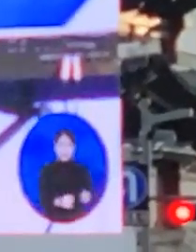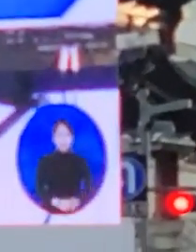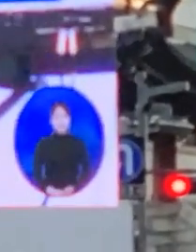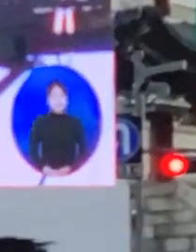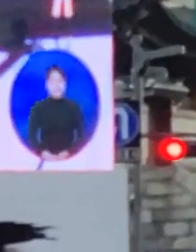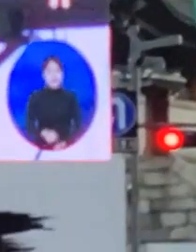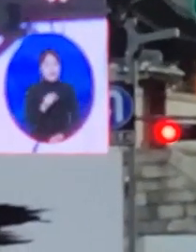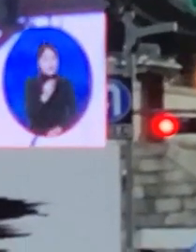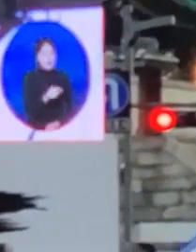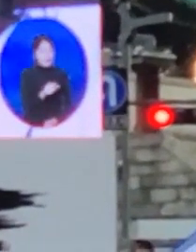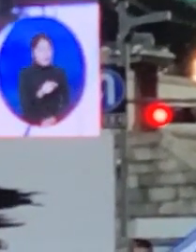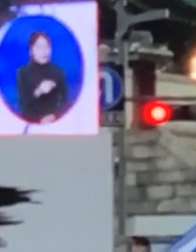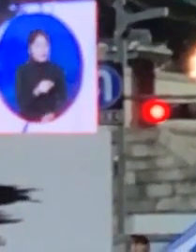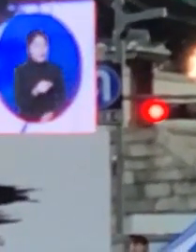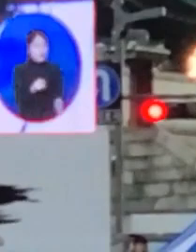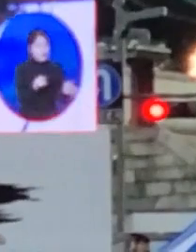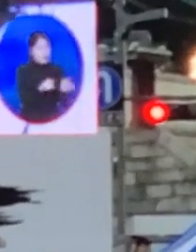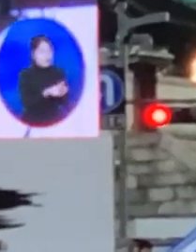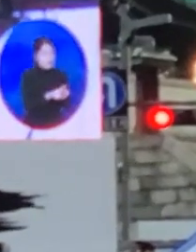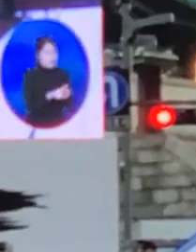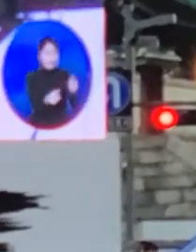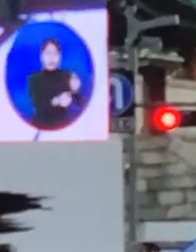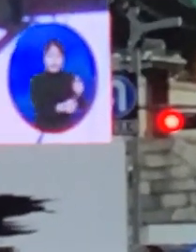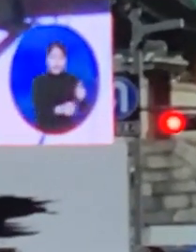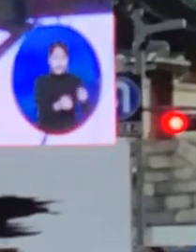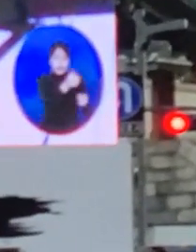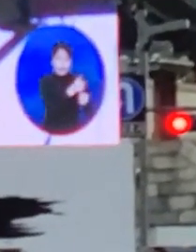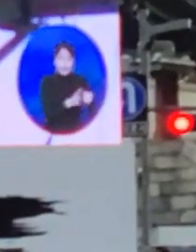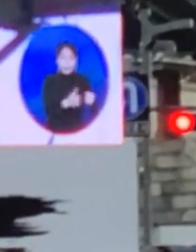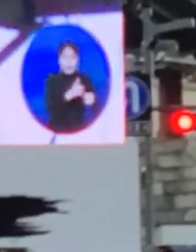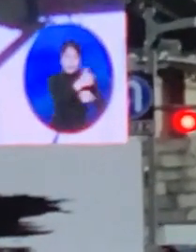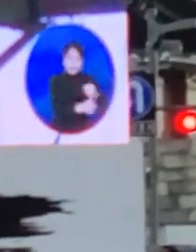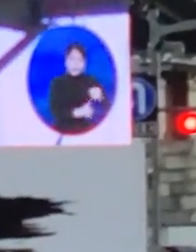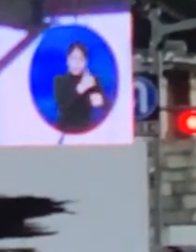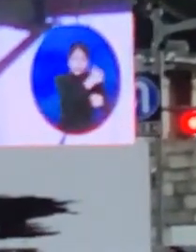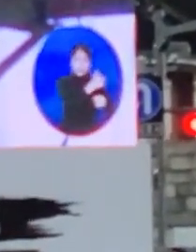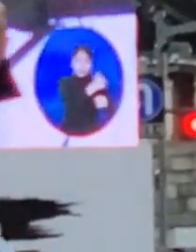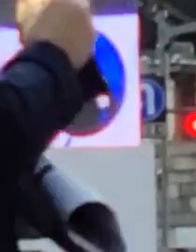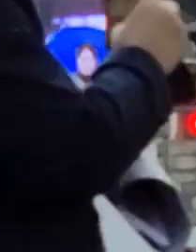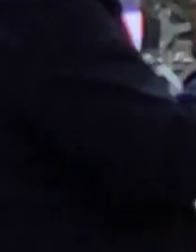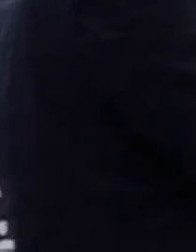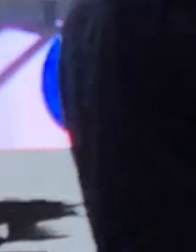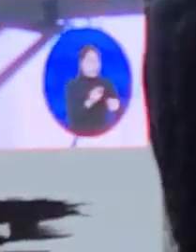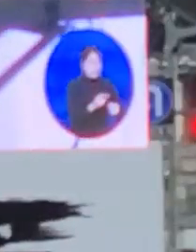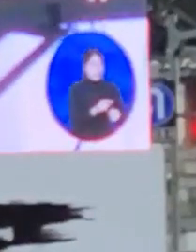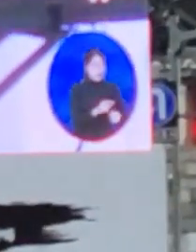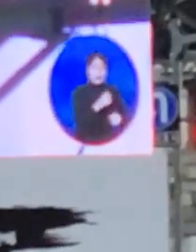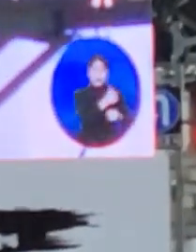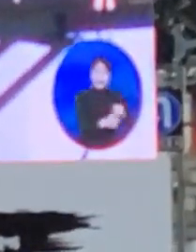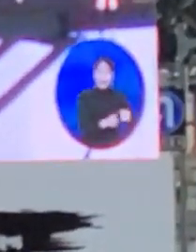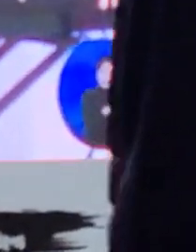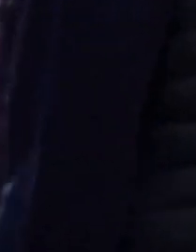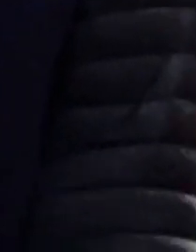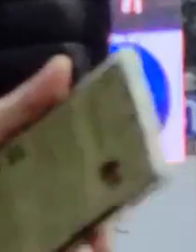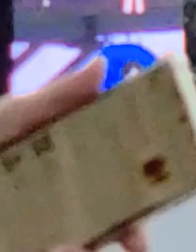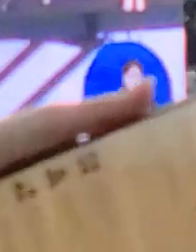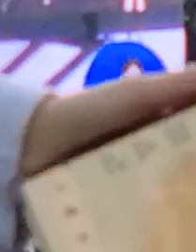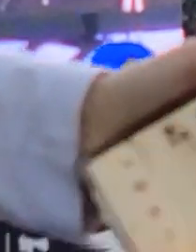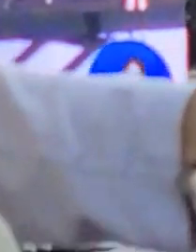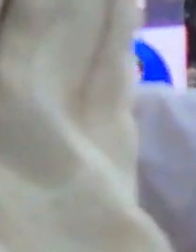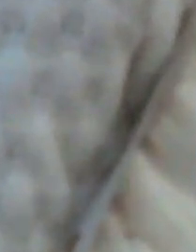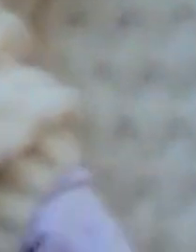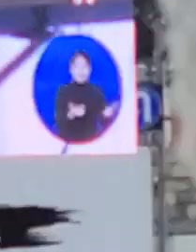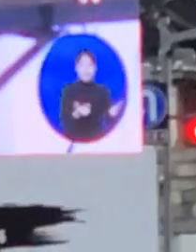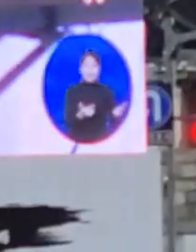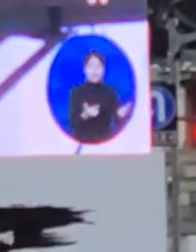당신들이 믿는 하나님은 과연 하나님인가? 아니면 어떤 정체불명의